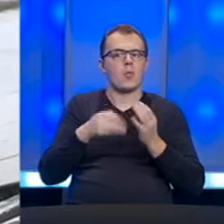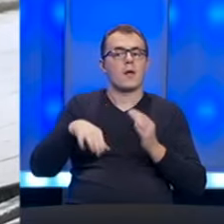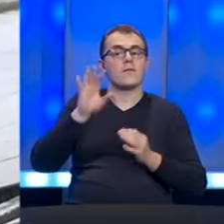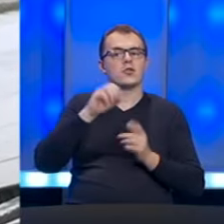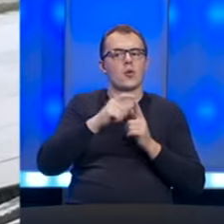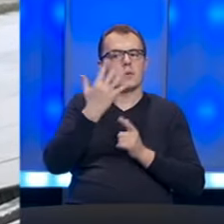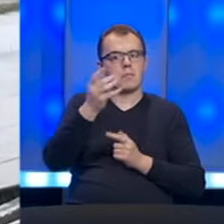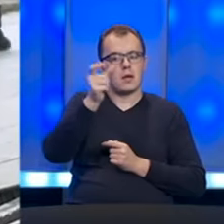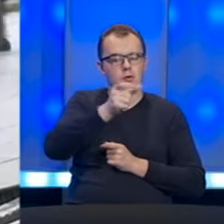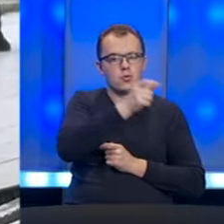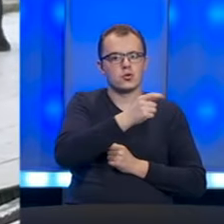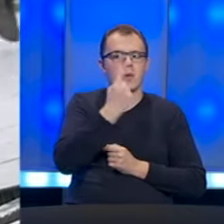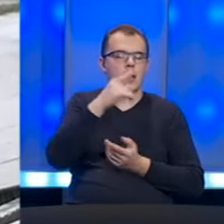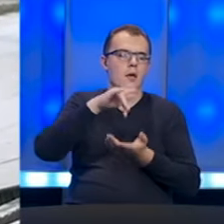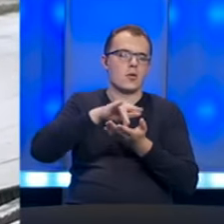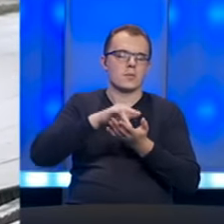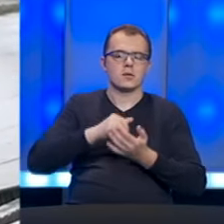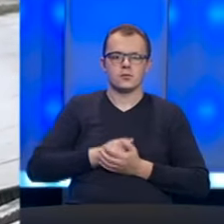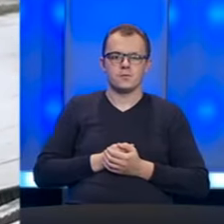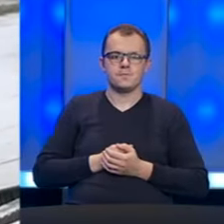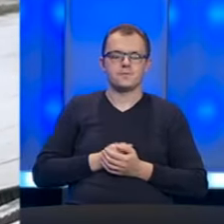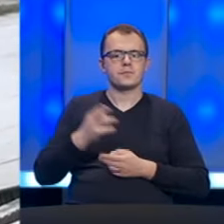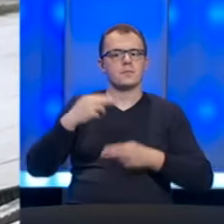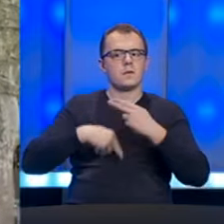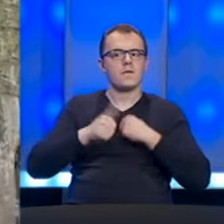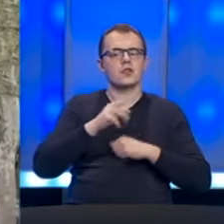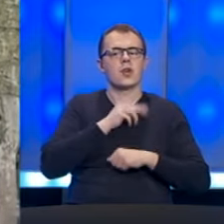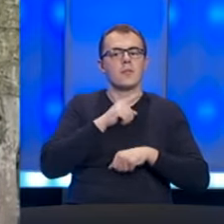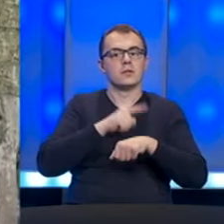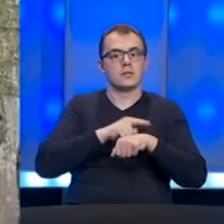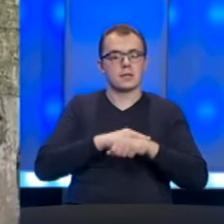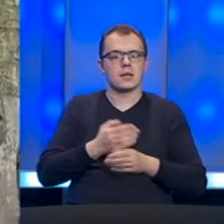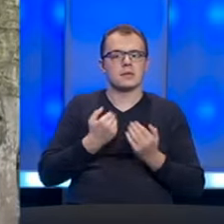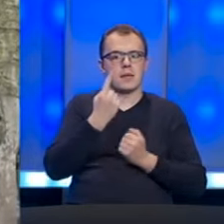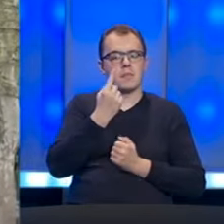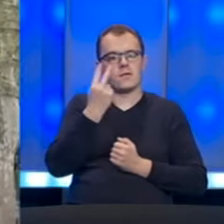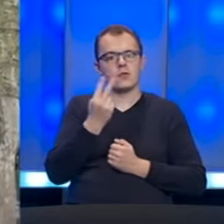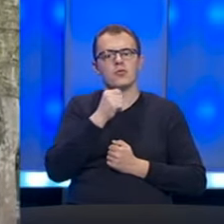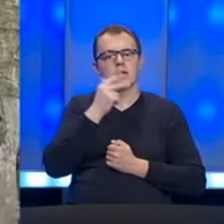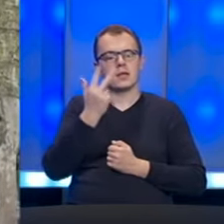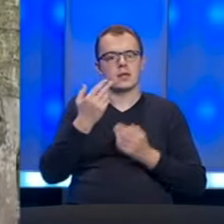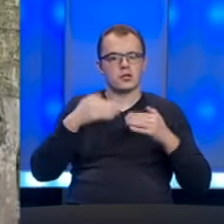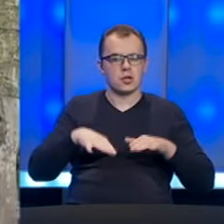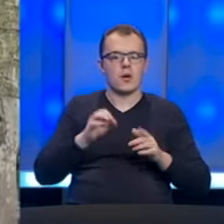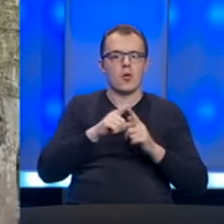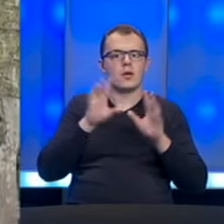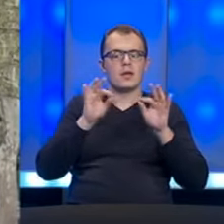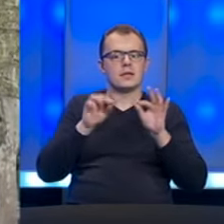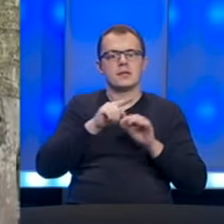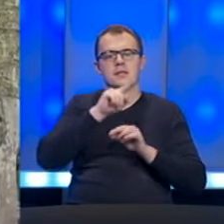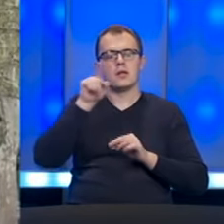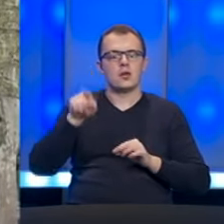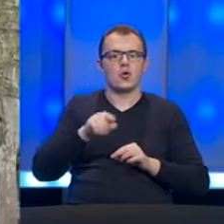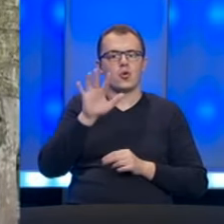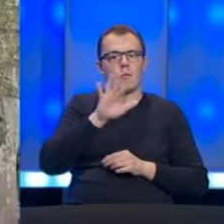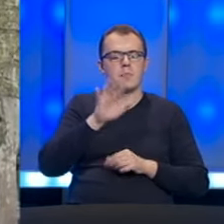5 osoba na jednom mjestu. Vraćen je i policijski sat za 1., 2. i 3. maj od 10 sati uveče do